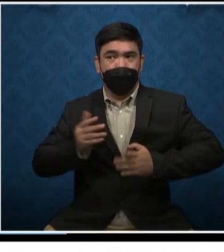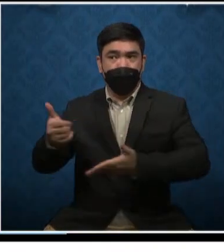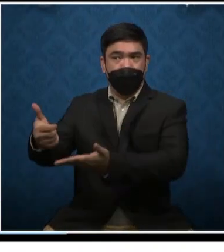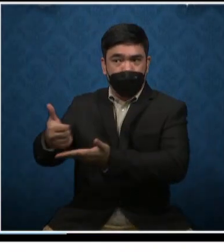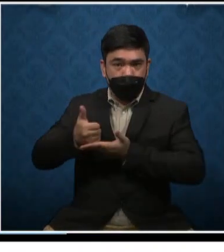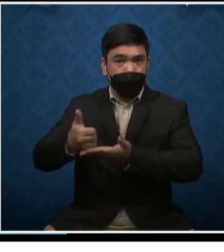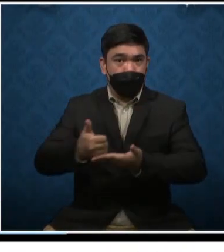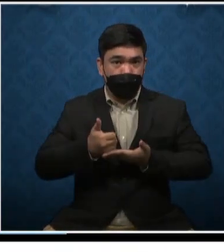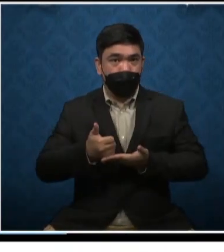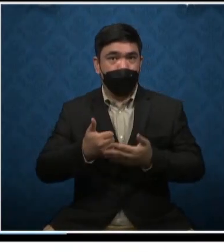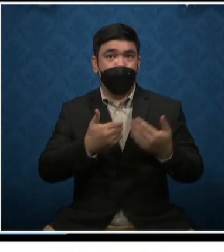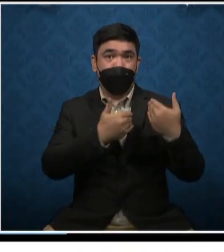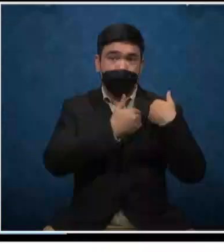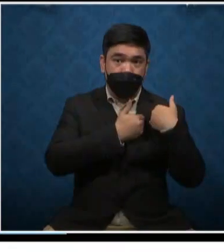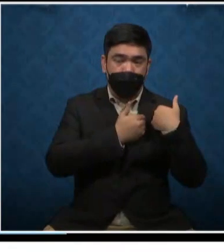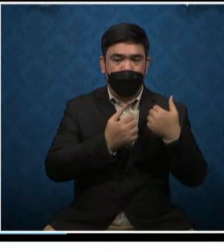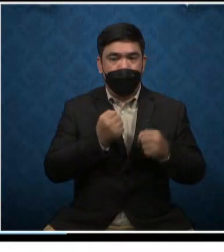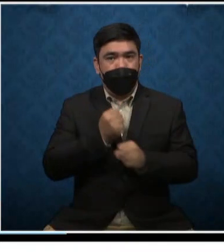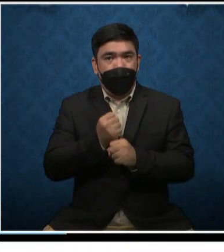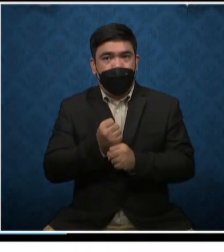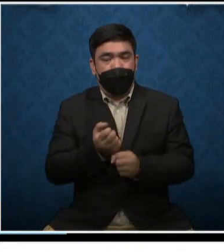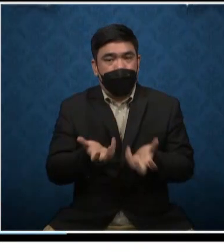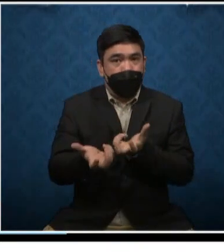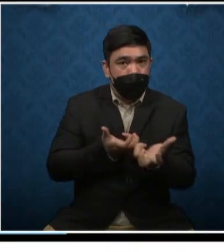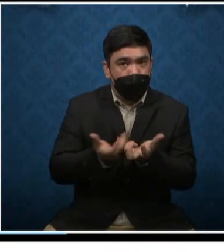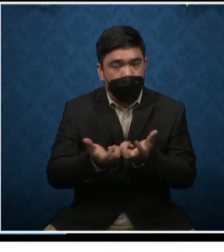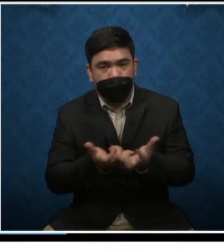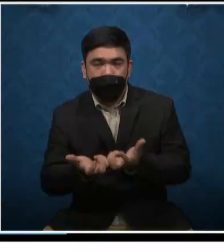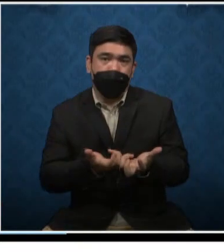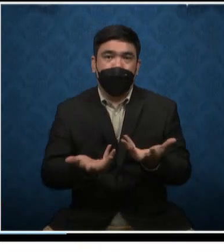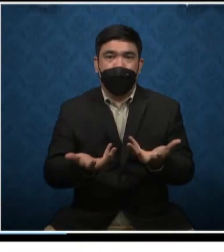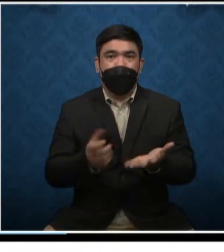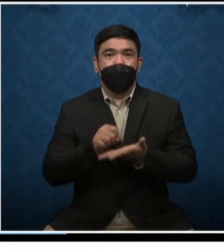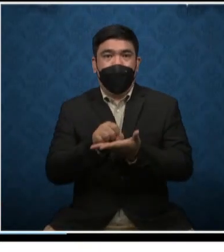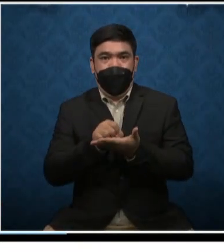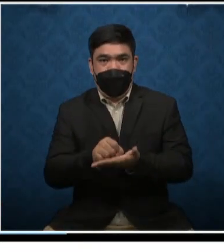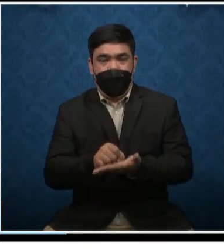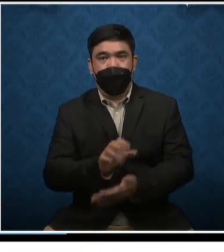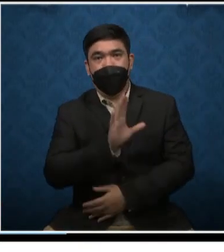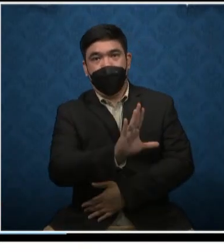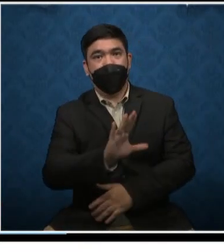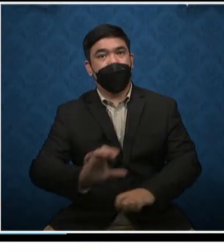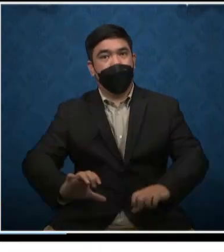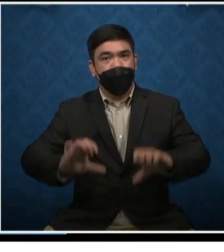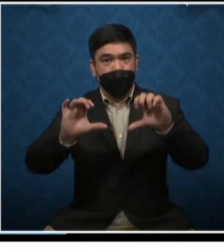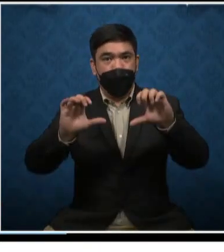ภาระและความแออัดของระบบการให้บริการในสถานพยาบาลของรั